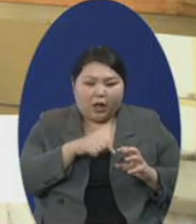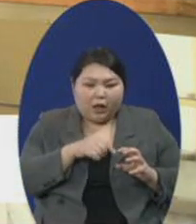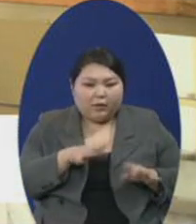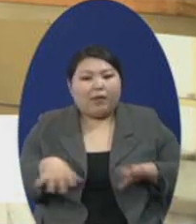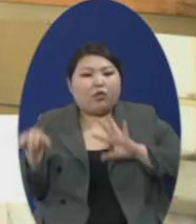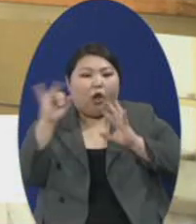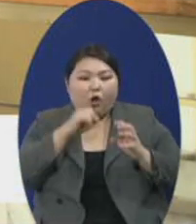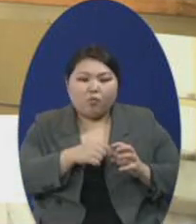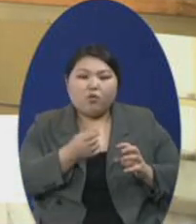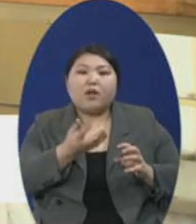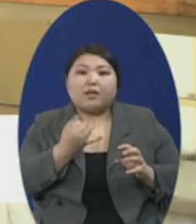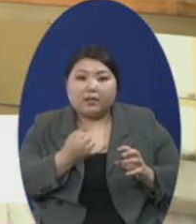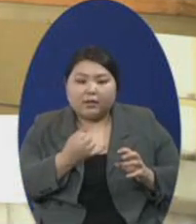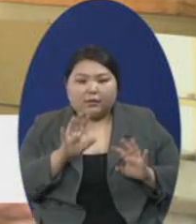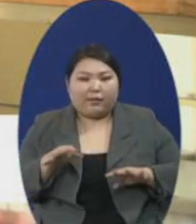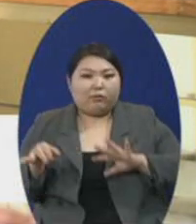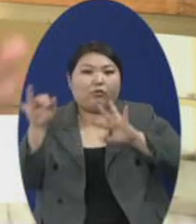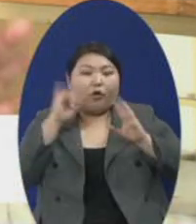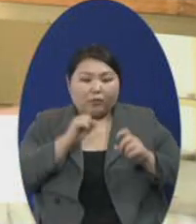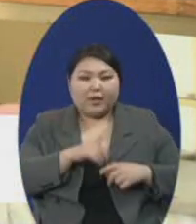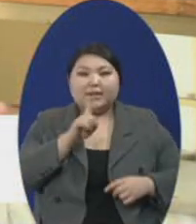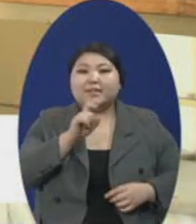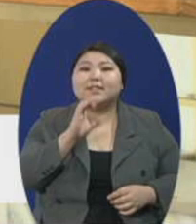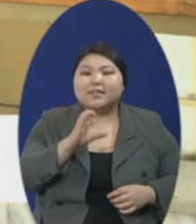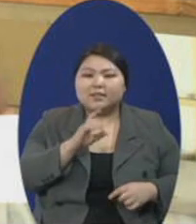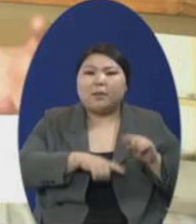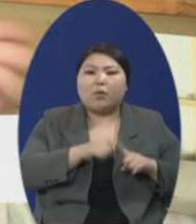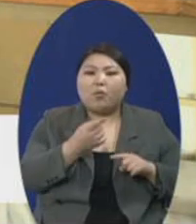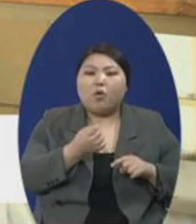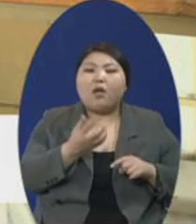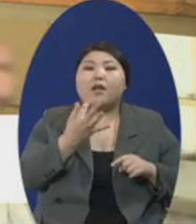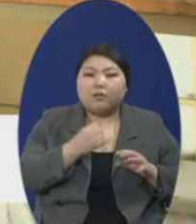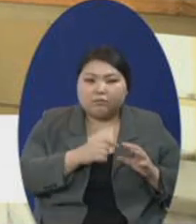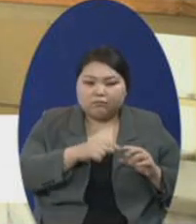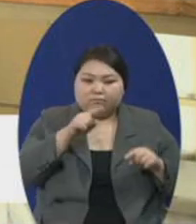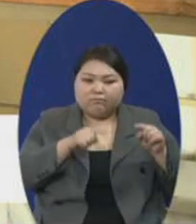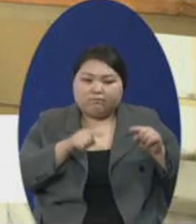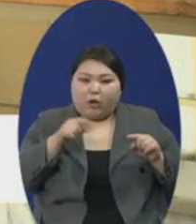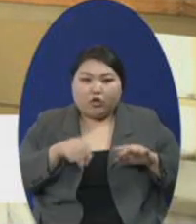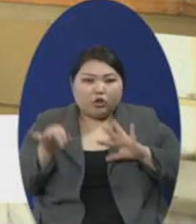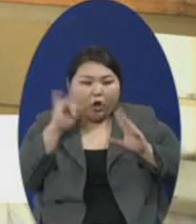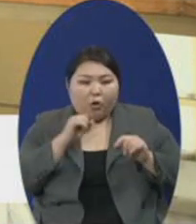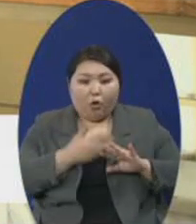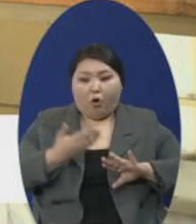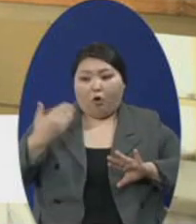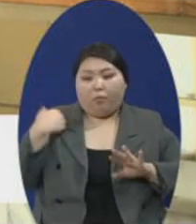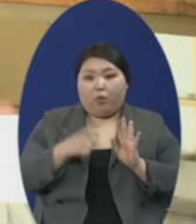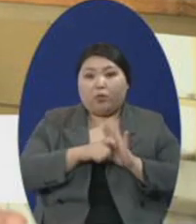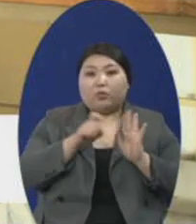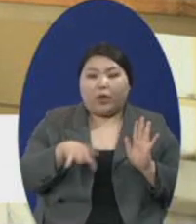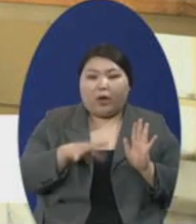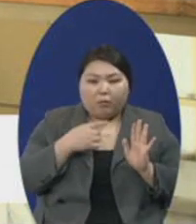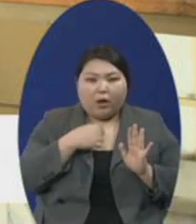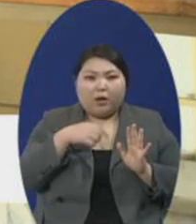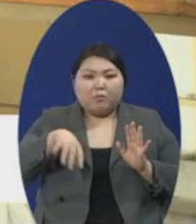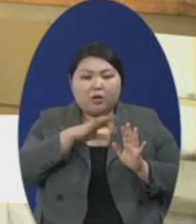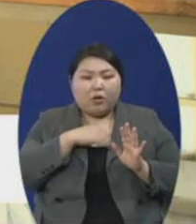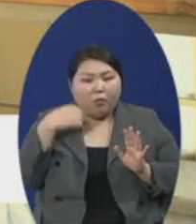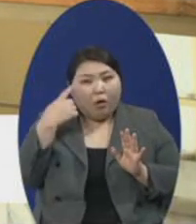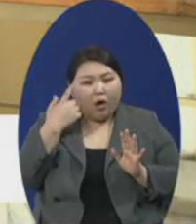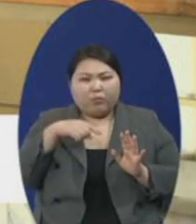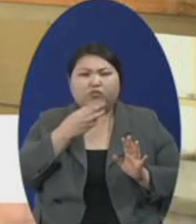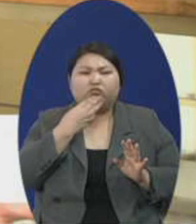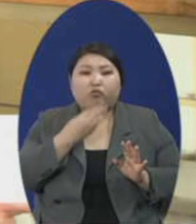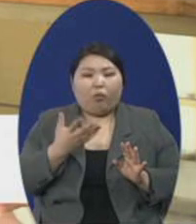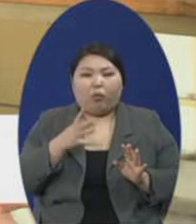үнэтэй байна аа энэ 7 он. Зис ямар үнэтэй байх юм бэ гэдгийг одоо өнгөрсөн хугацаанд ер нь дэлхий бодож олсон хамгийн шударга зүйл